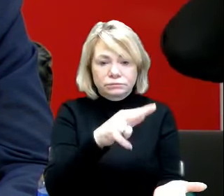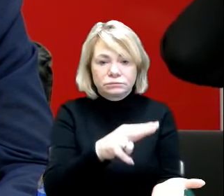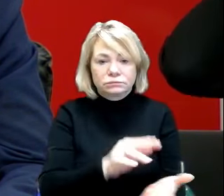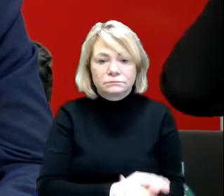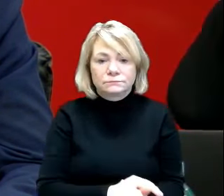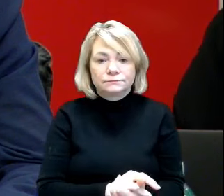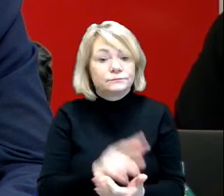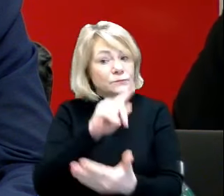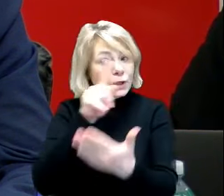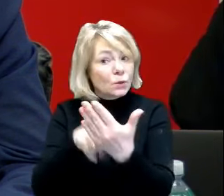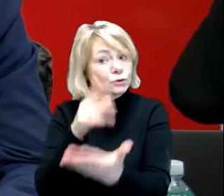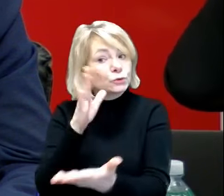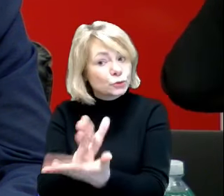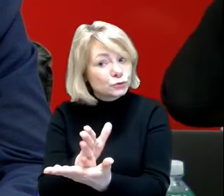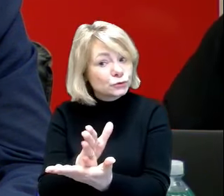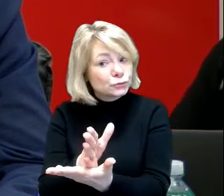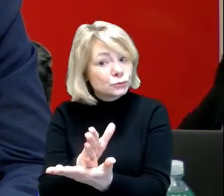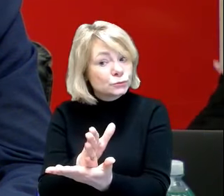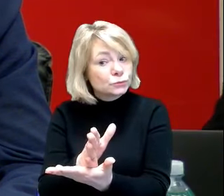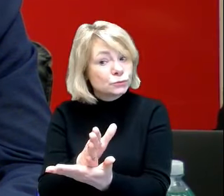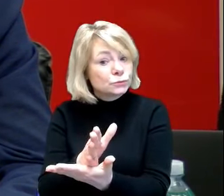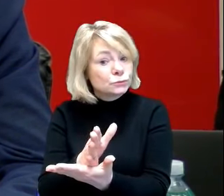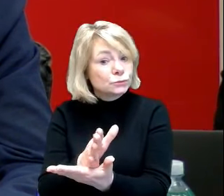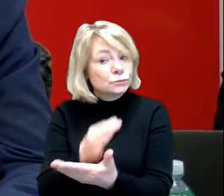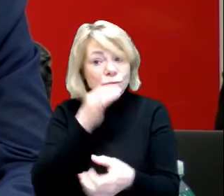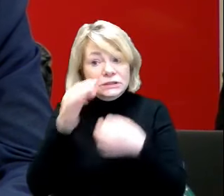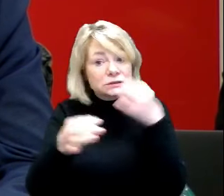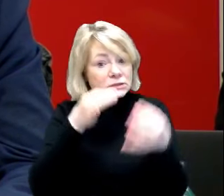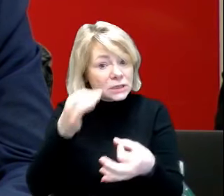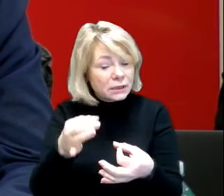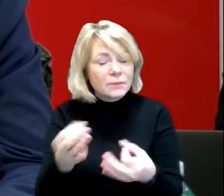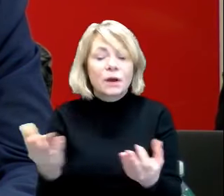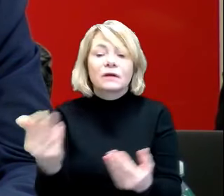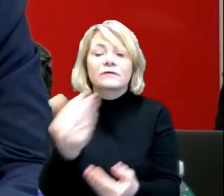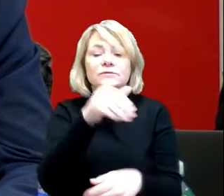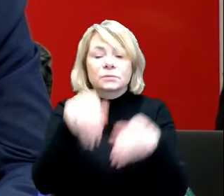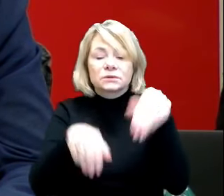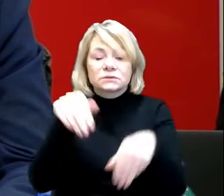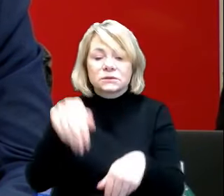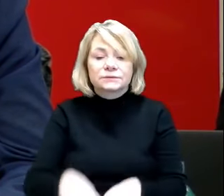klausimų pranešėjai pasisakymų kviečiu balsuoti